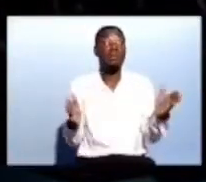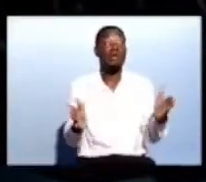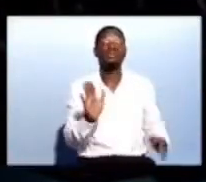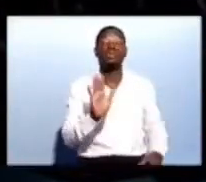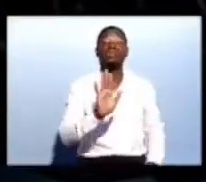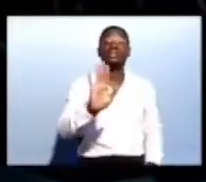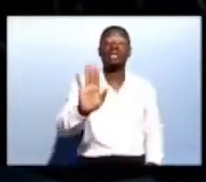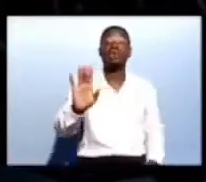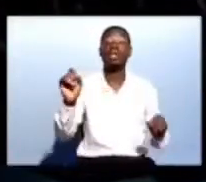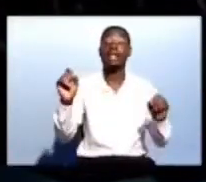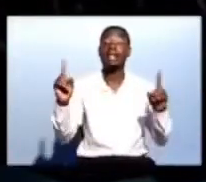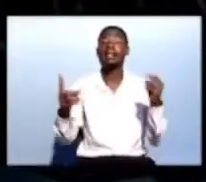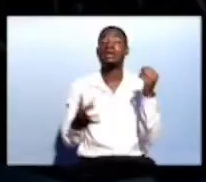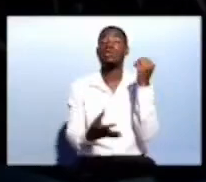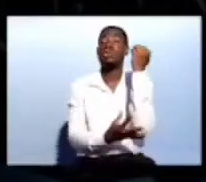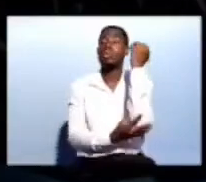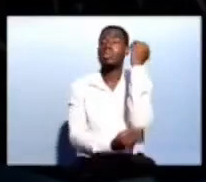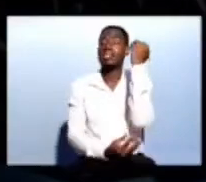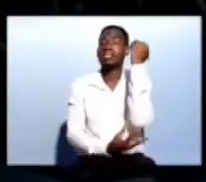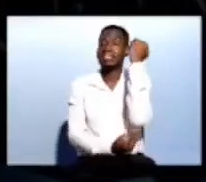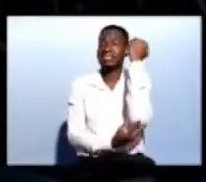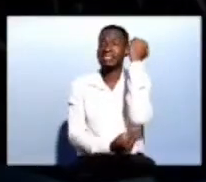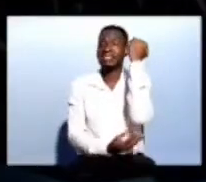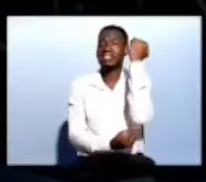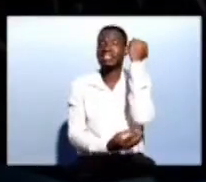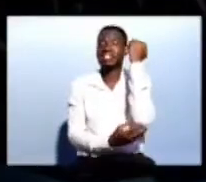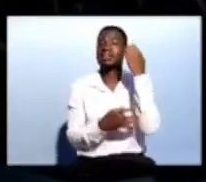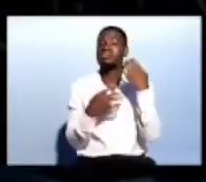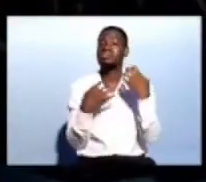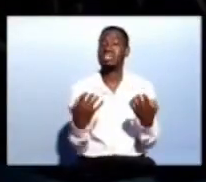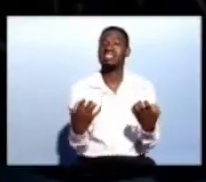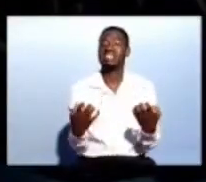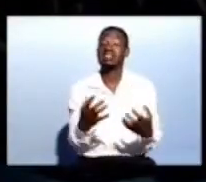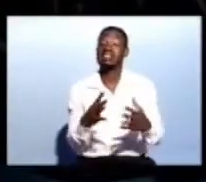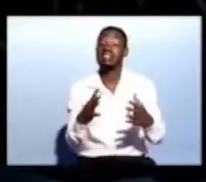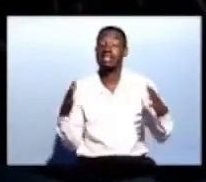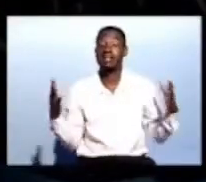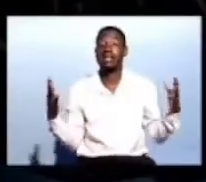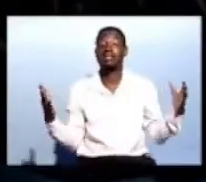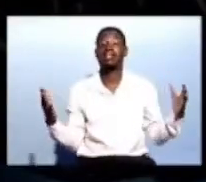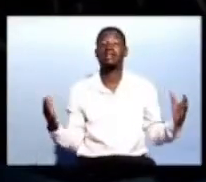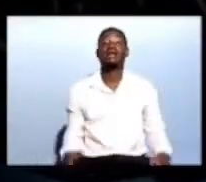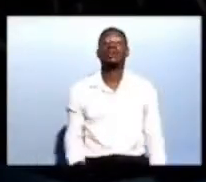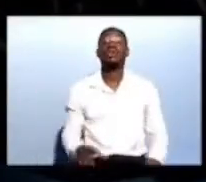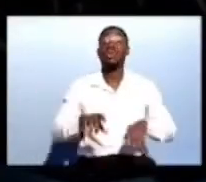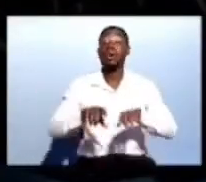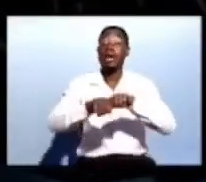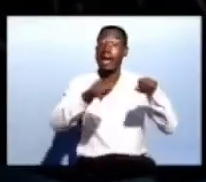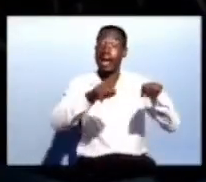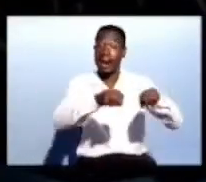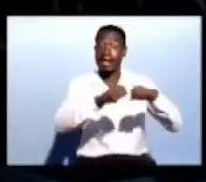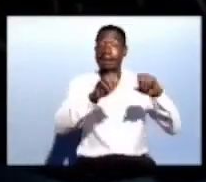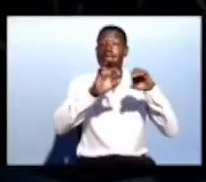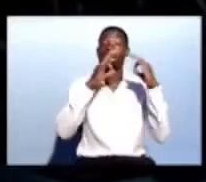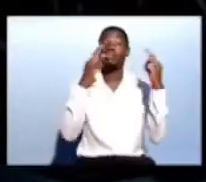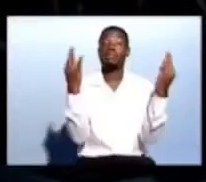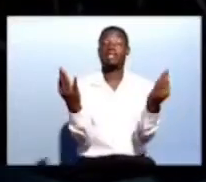mwenzako. Lakini pia umasikini uliokithiri. Umasikini uliokithiri unaharibu